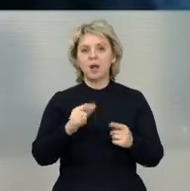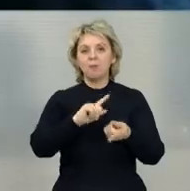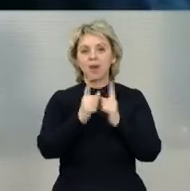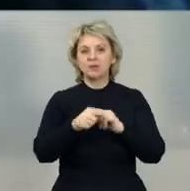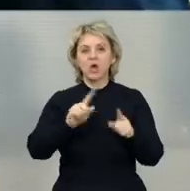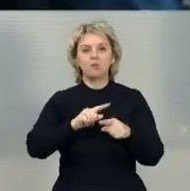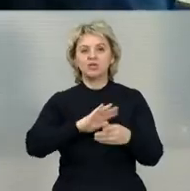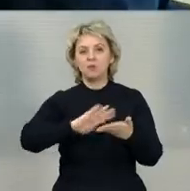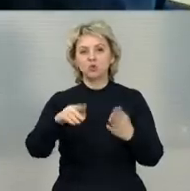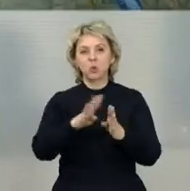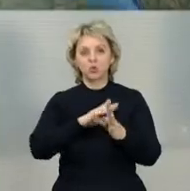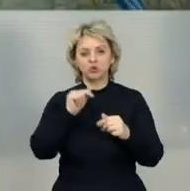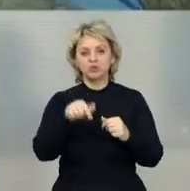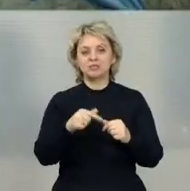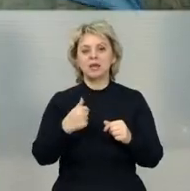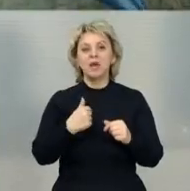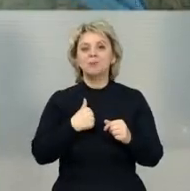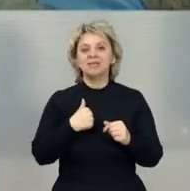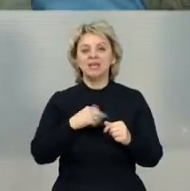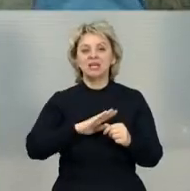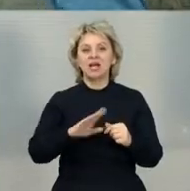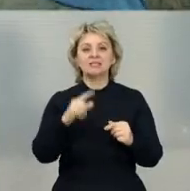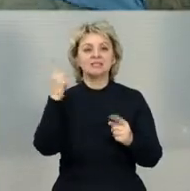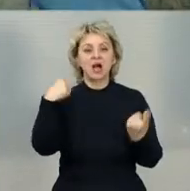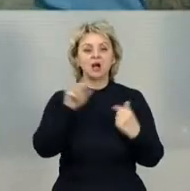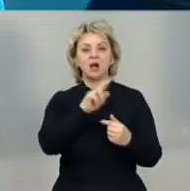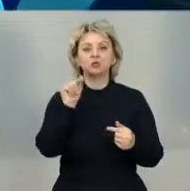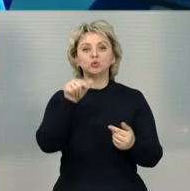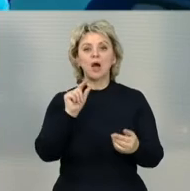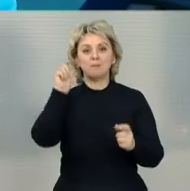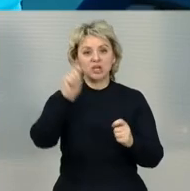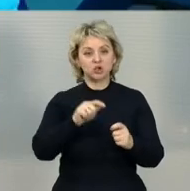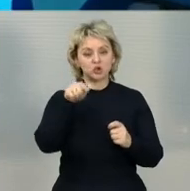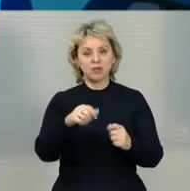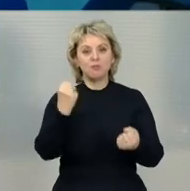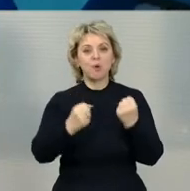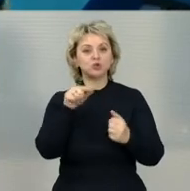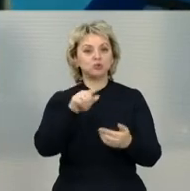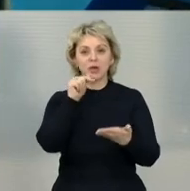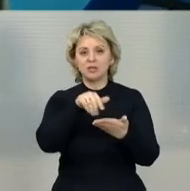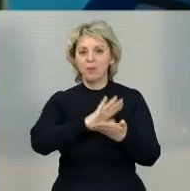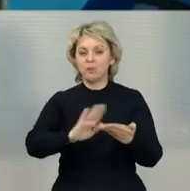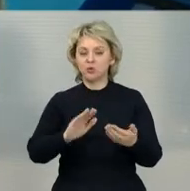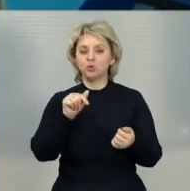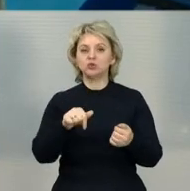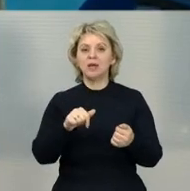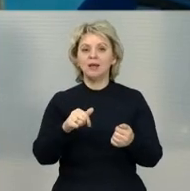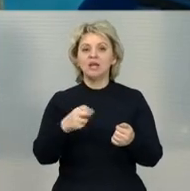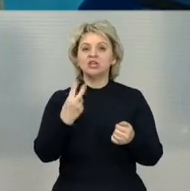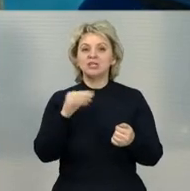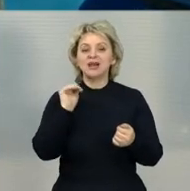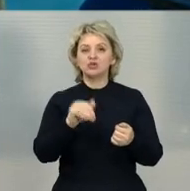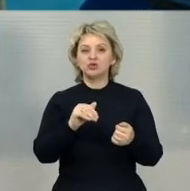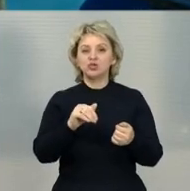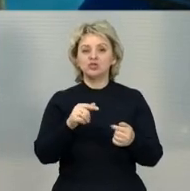Поменял быстро, без очереди. Мне загадка, каким образом туда добираться. Машиной туда не подъедешь. 13